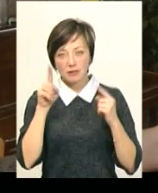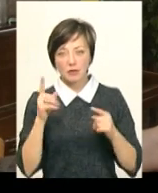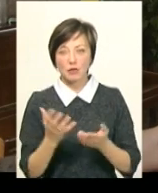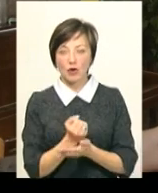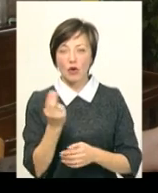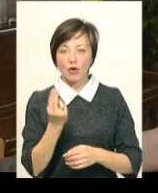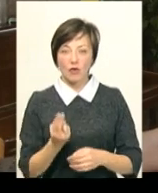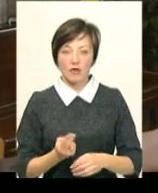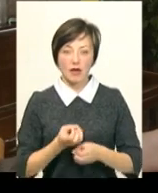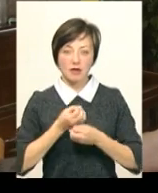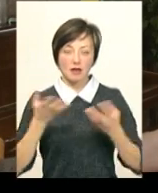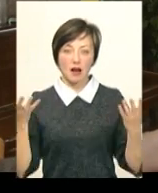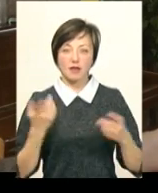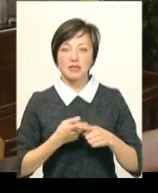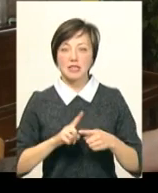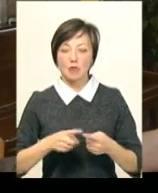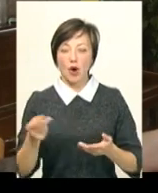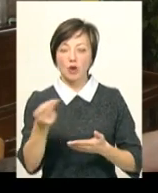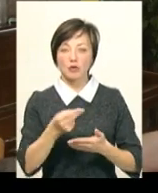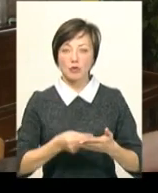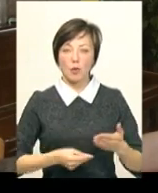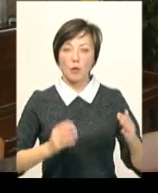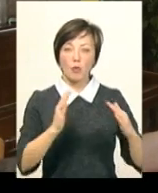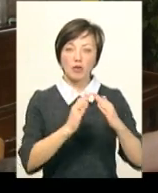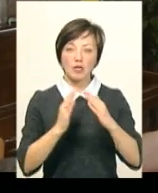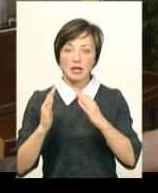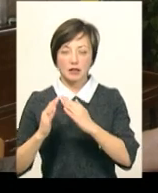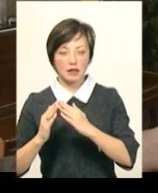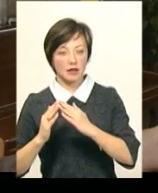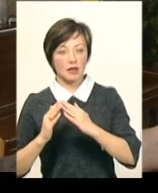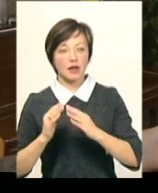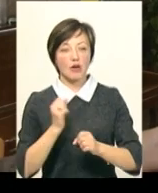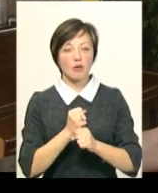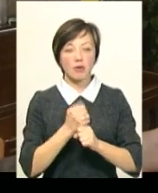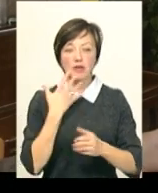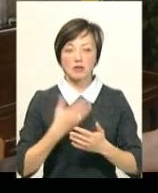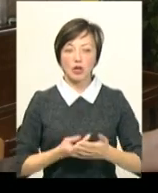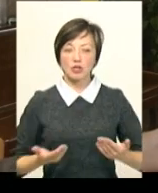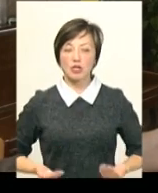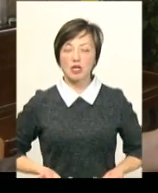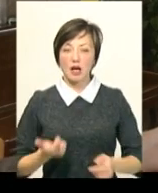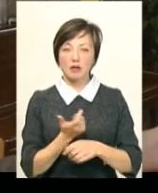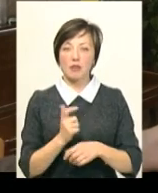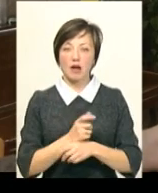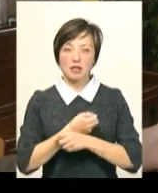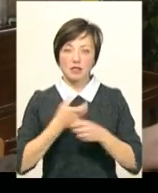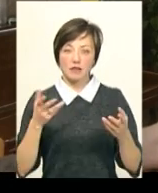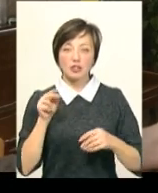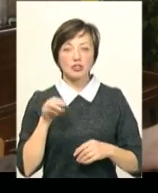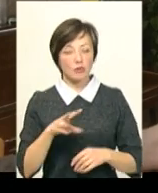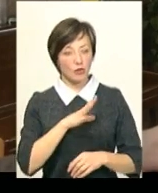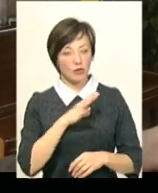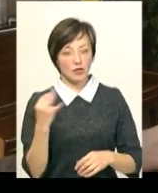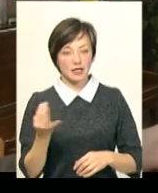було кольорове і яскраве. Цим розмальовували будинки, робили своє життя набагато яскравіше, ніж воно